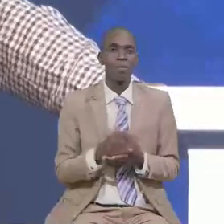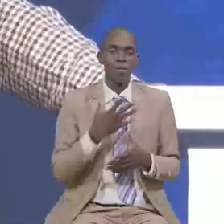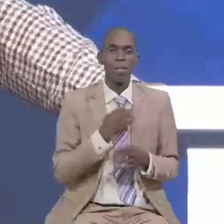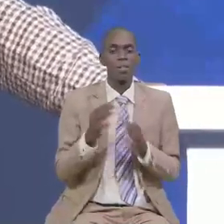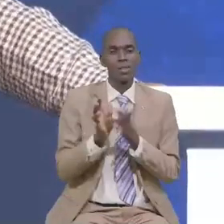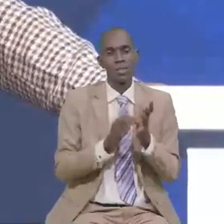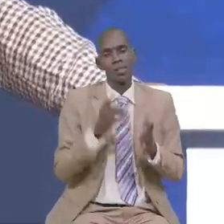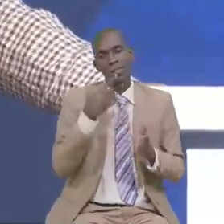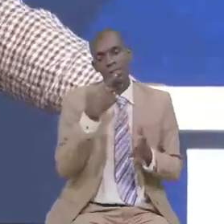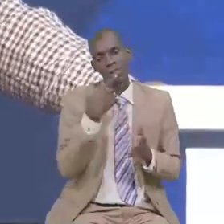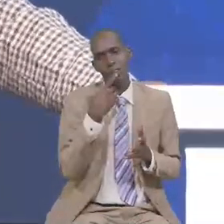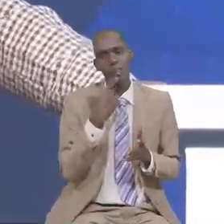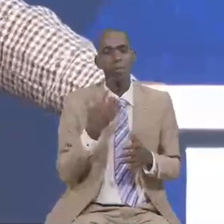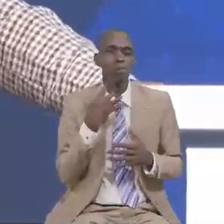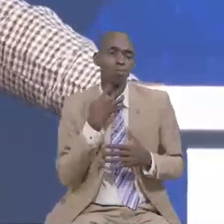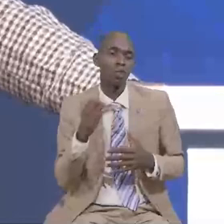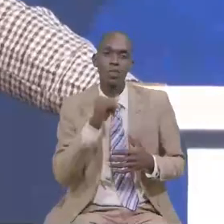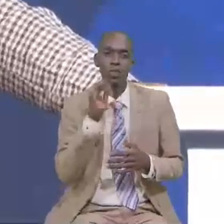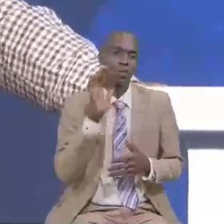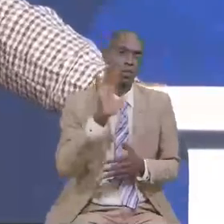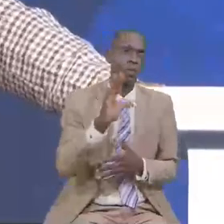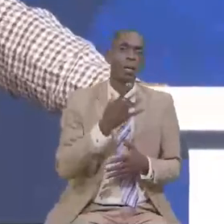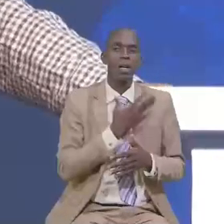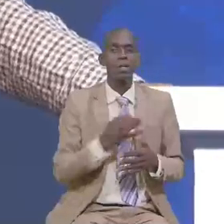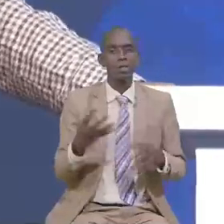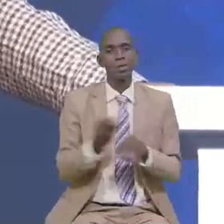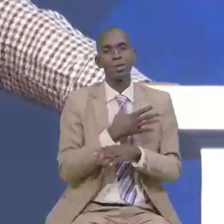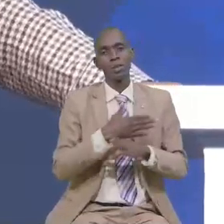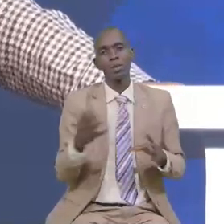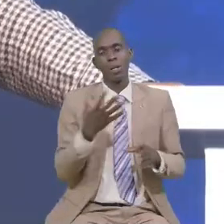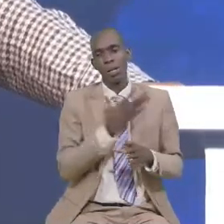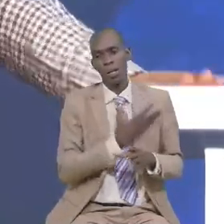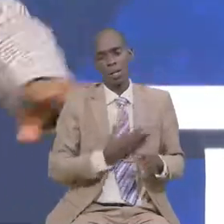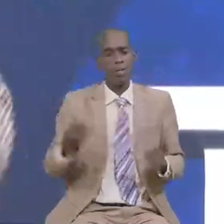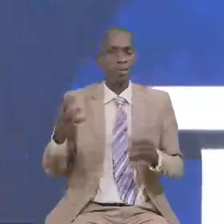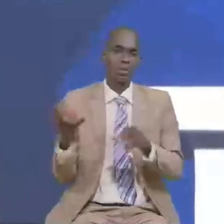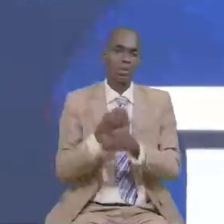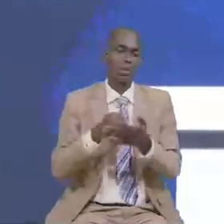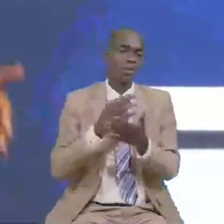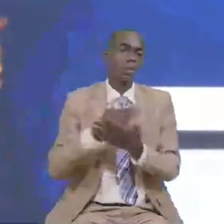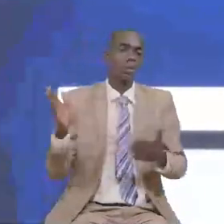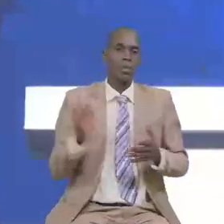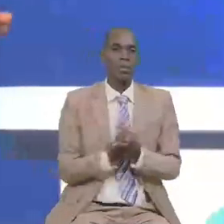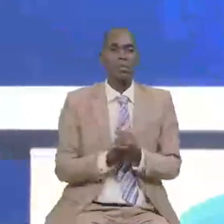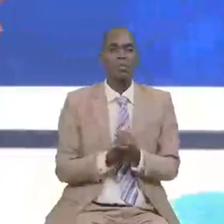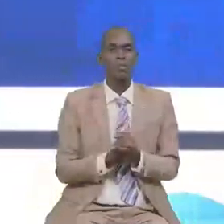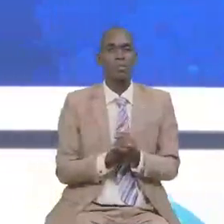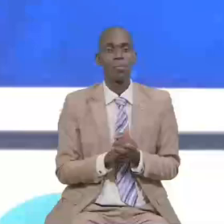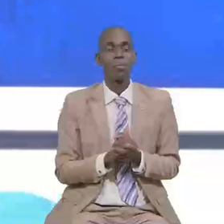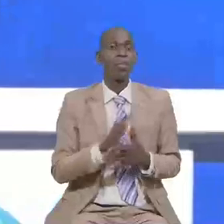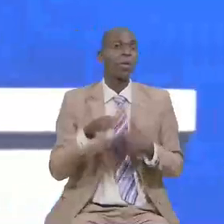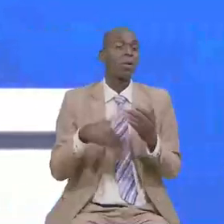dit, goitre n'est pas pour toi. Et l'a ôté, et l'a jeté quelque part. Toutes